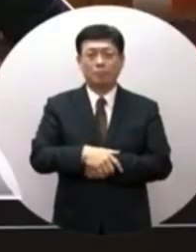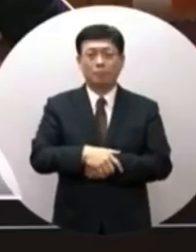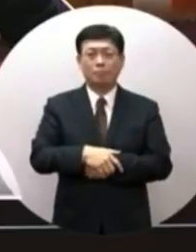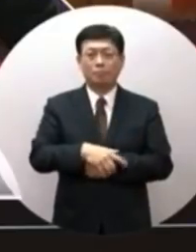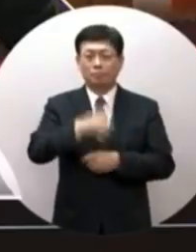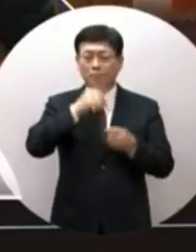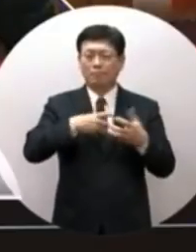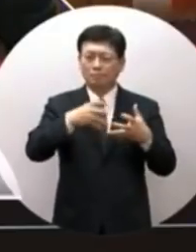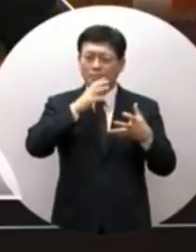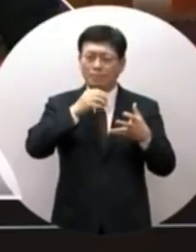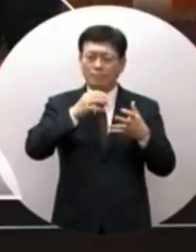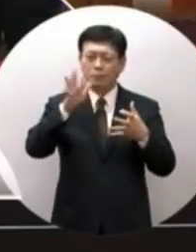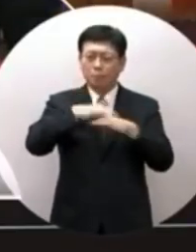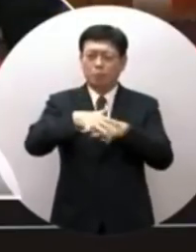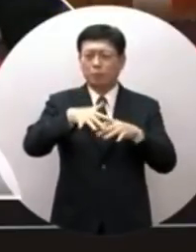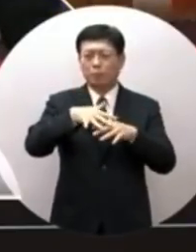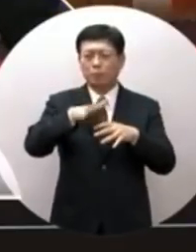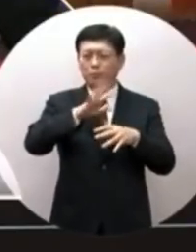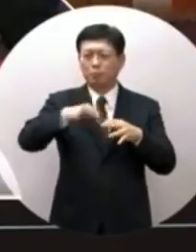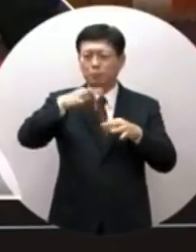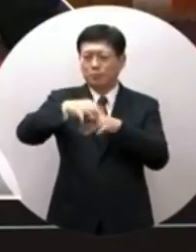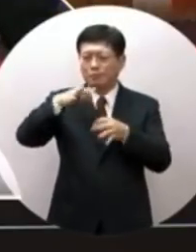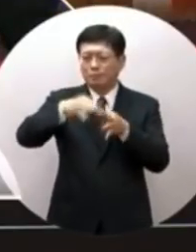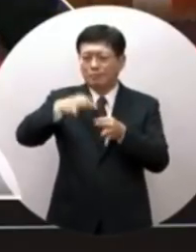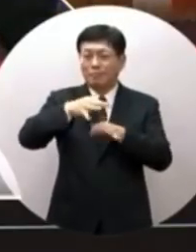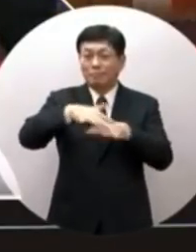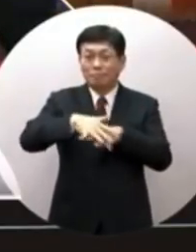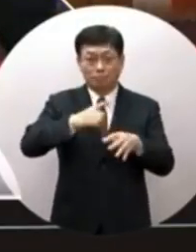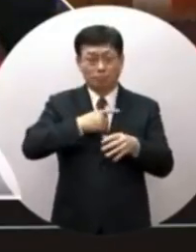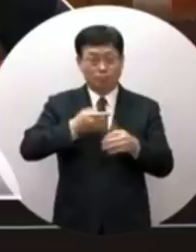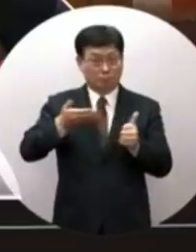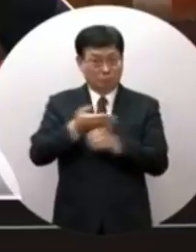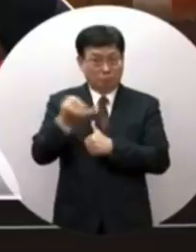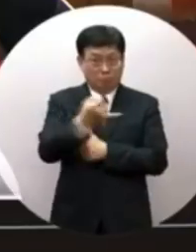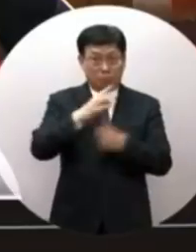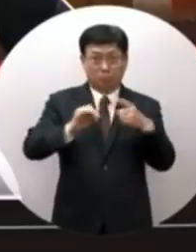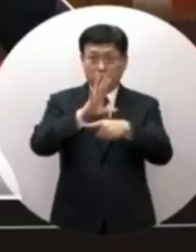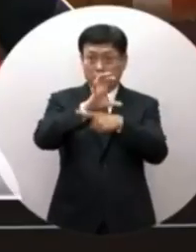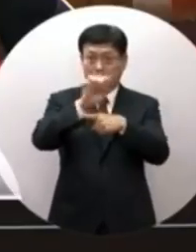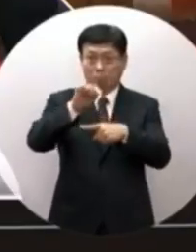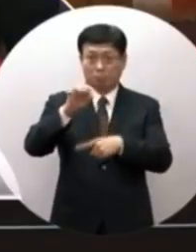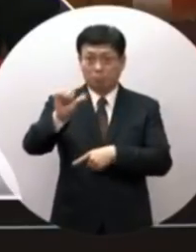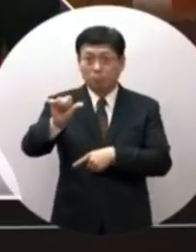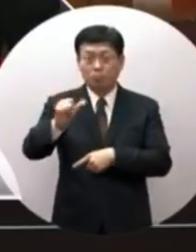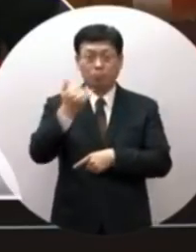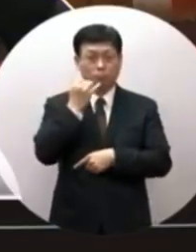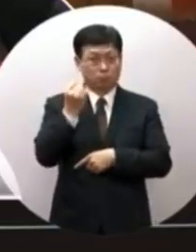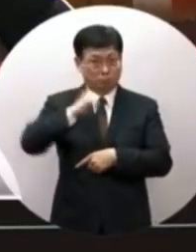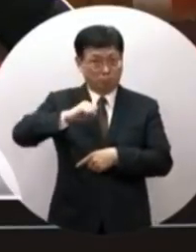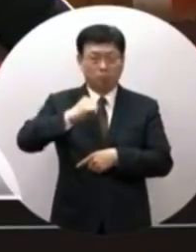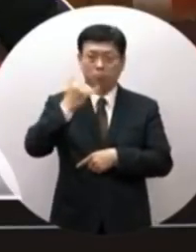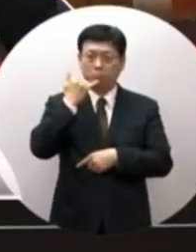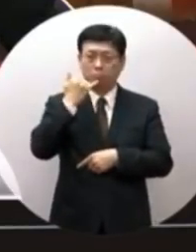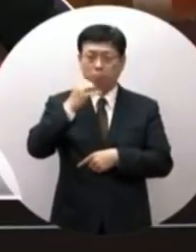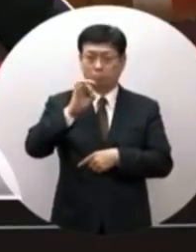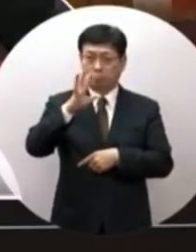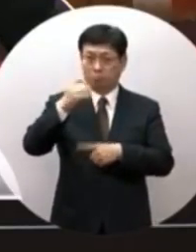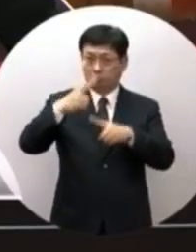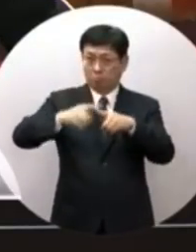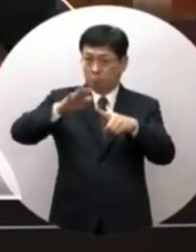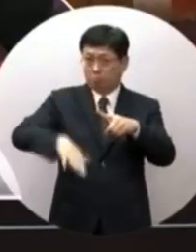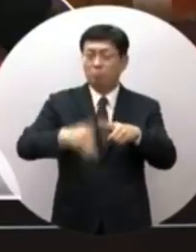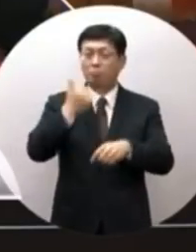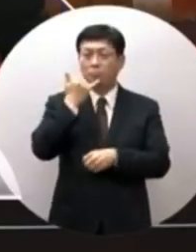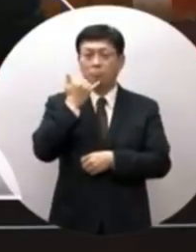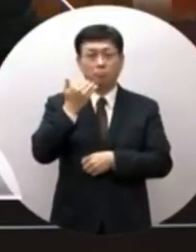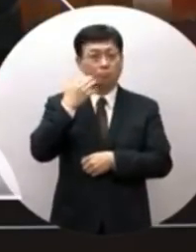铜钛不织布，这杀菌99.5%，抗疫可以减500倍以下，你